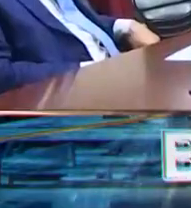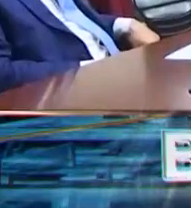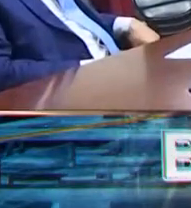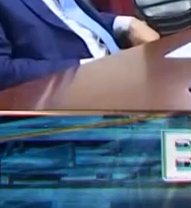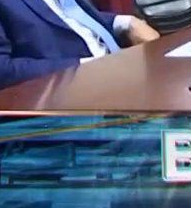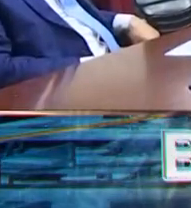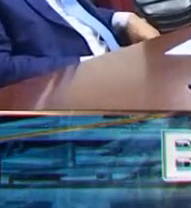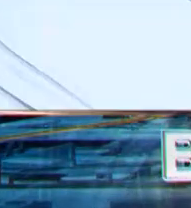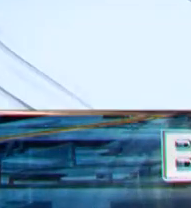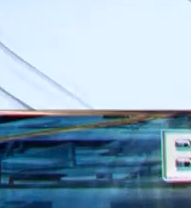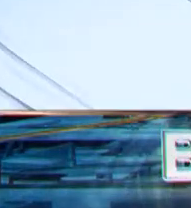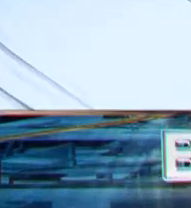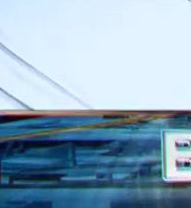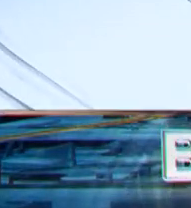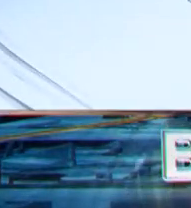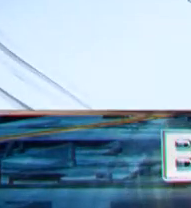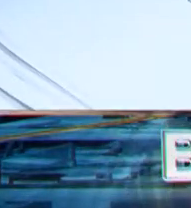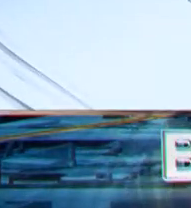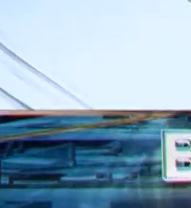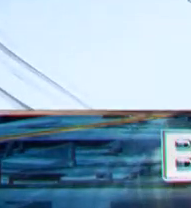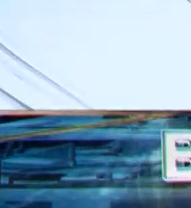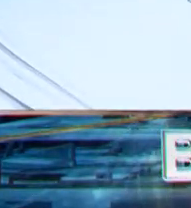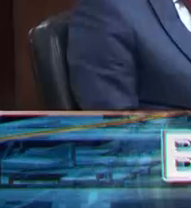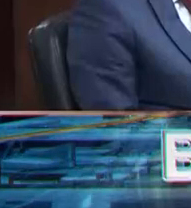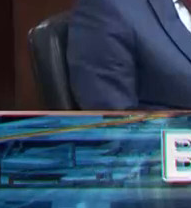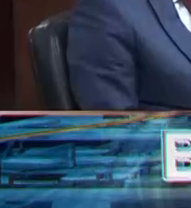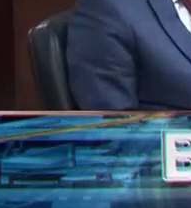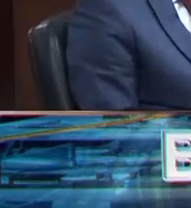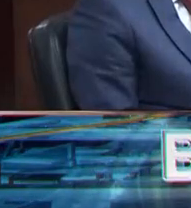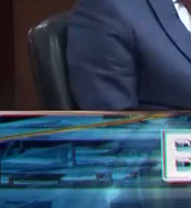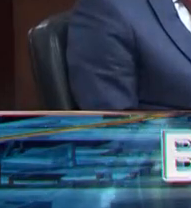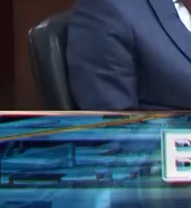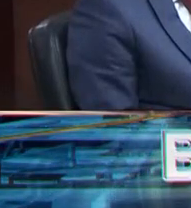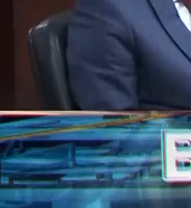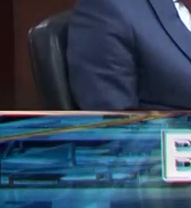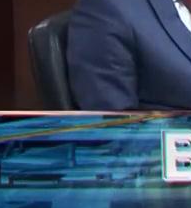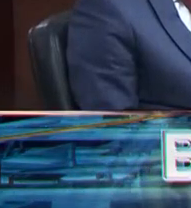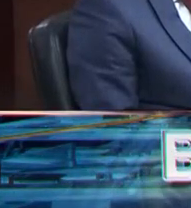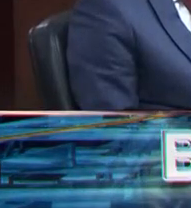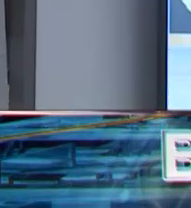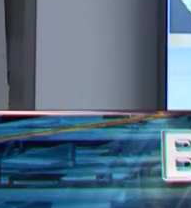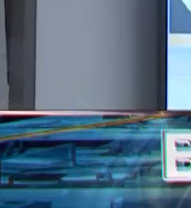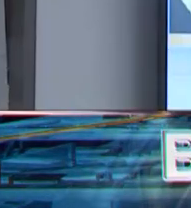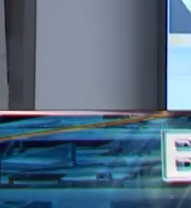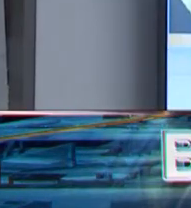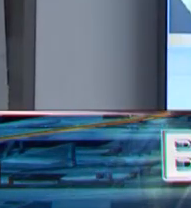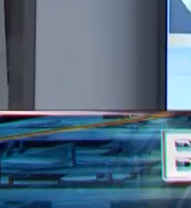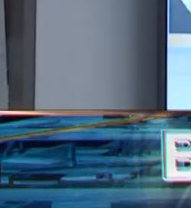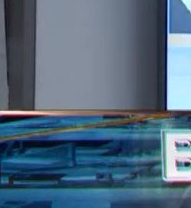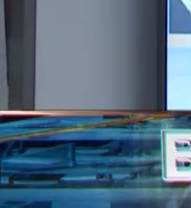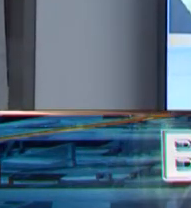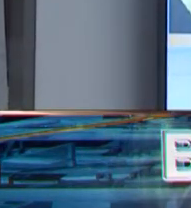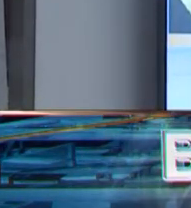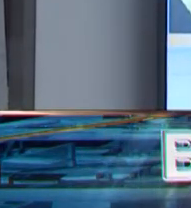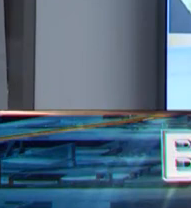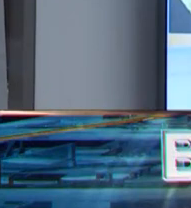Биылғы жеті айда облыста құқық бұзушылық азайған, қылмыс 37%-ға кеміпті. Әйткенмен жастар арасында суицид